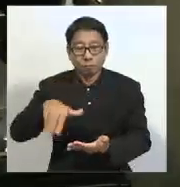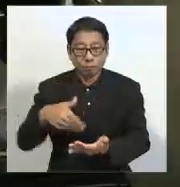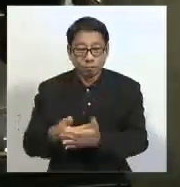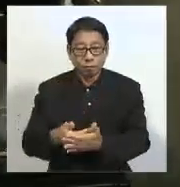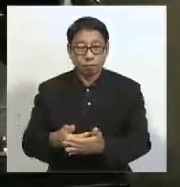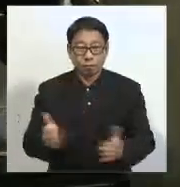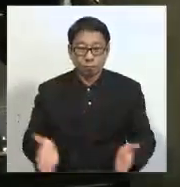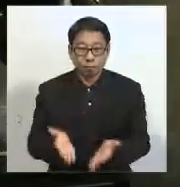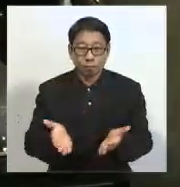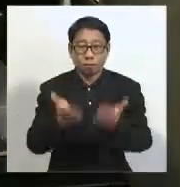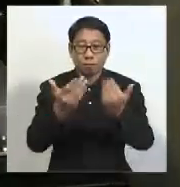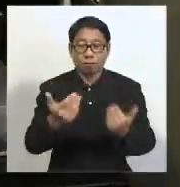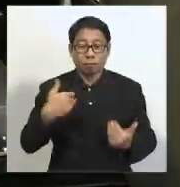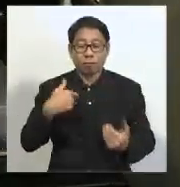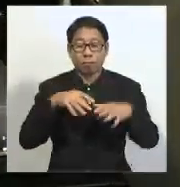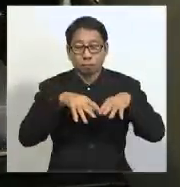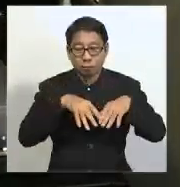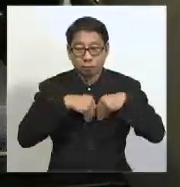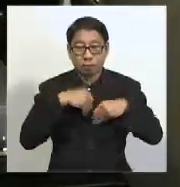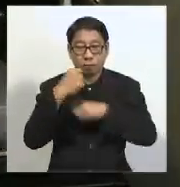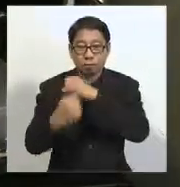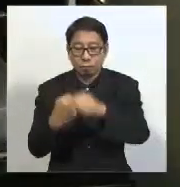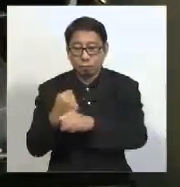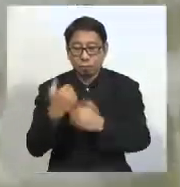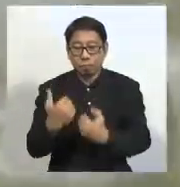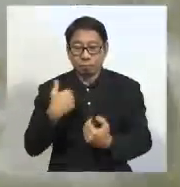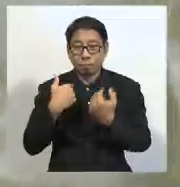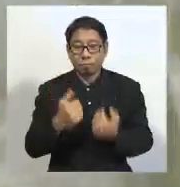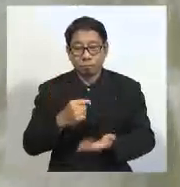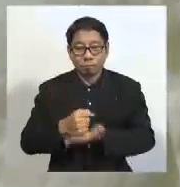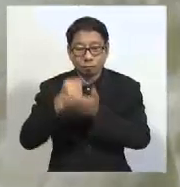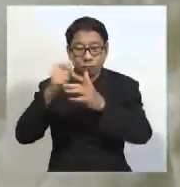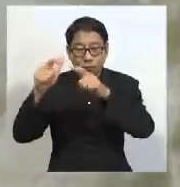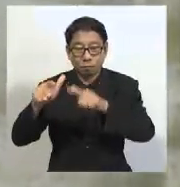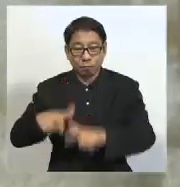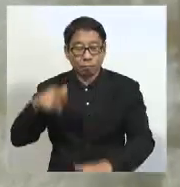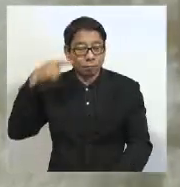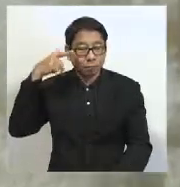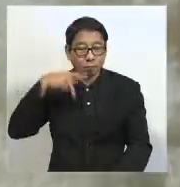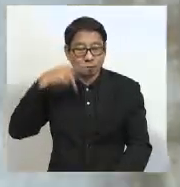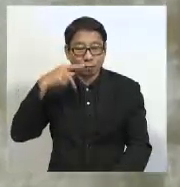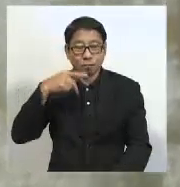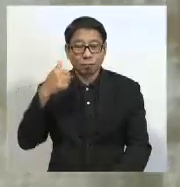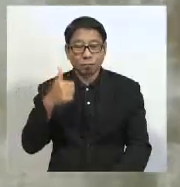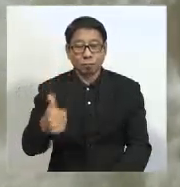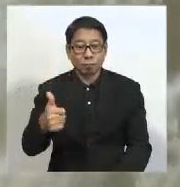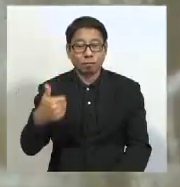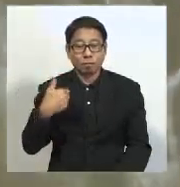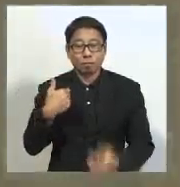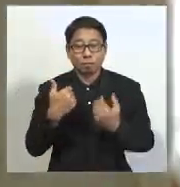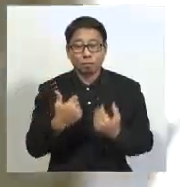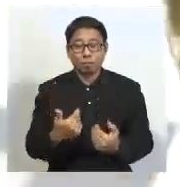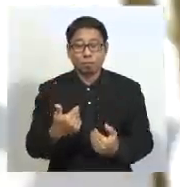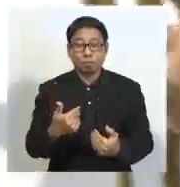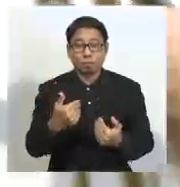ซึ่งการรณรงค์ครั้งนี้นะคะก็มั่นใจว่าภายในปีนี้จะสามารถช่วยลดปริมาณถุงพลาสติกในส่วนนี้ได้หลังจาก